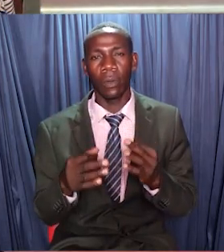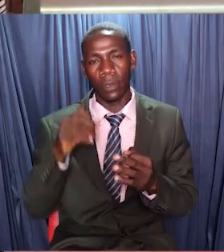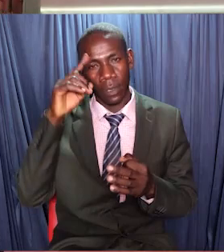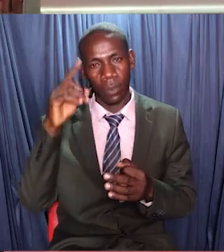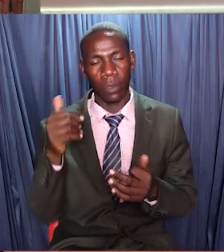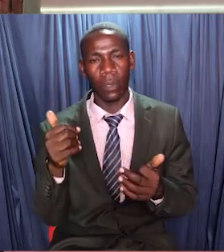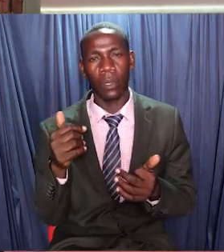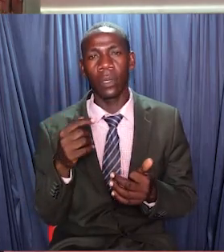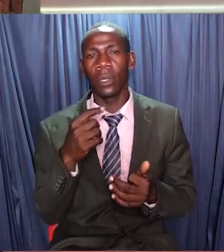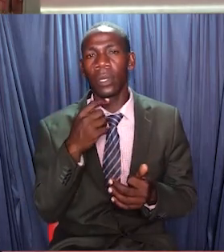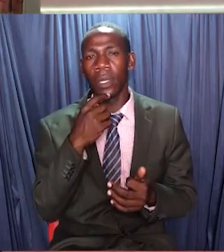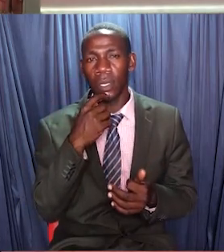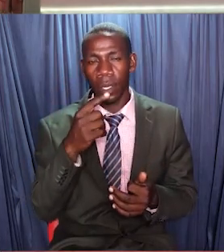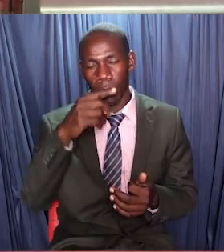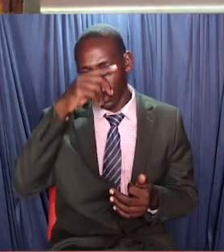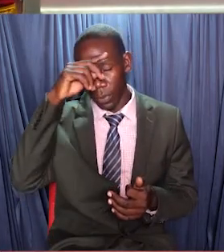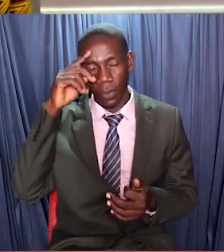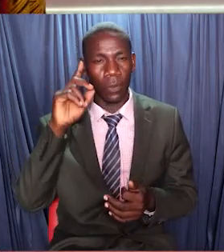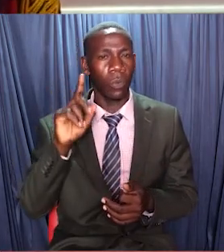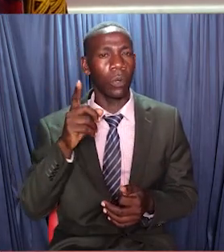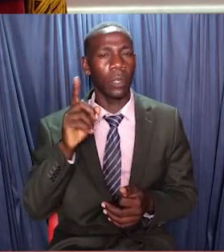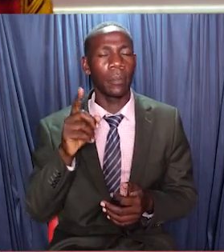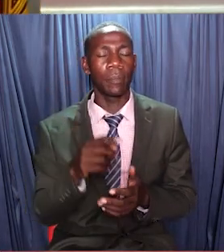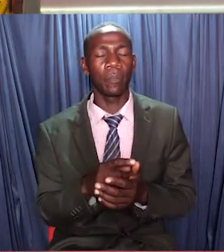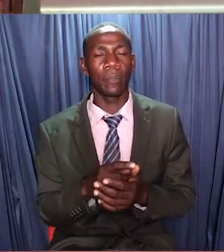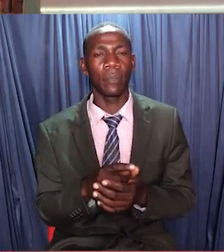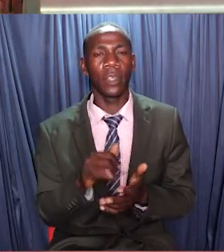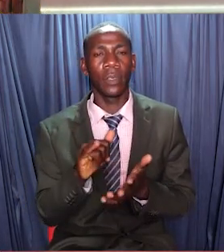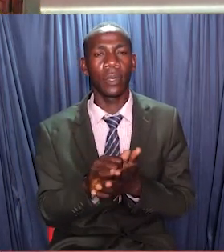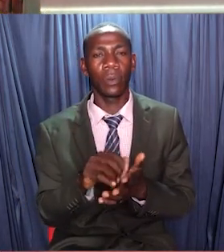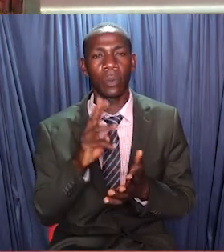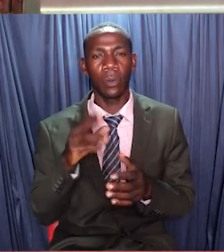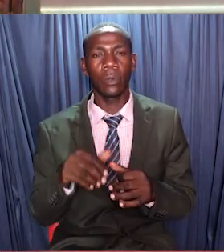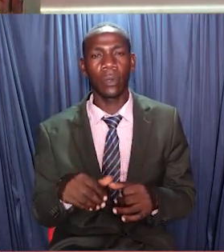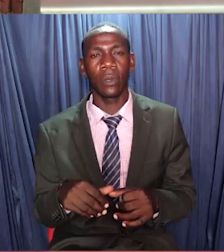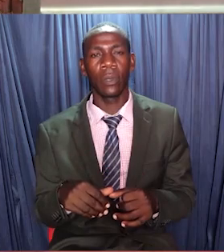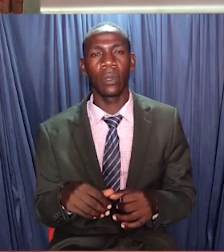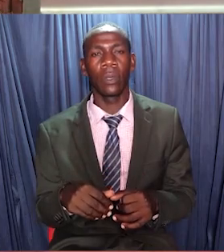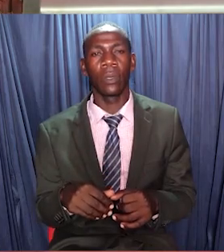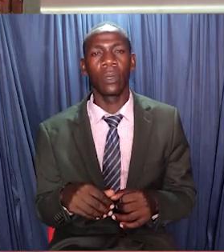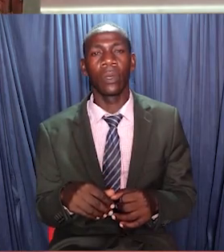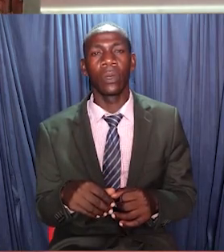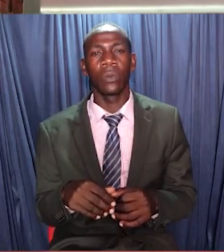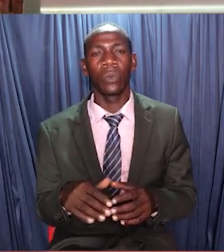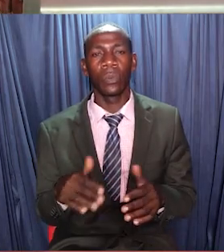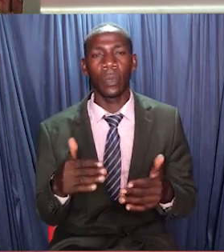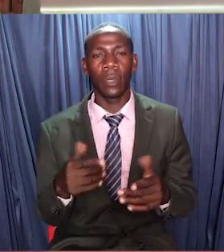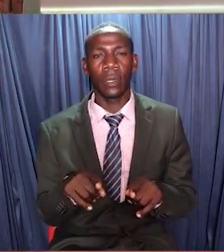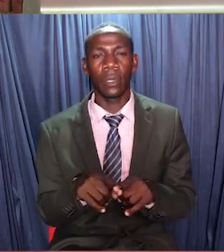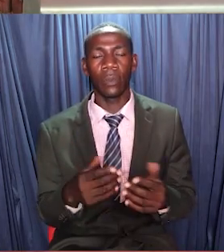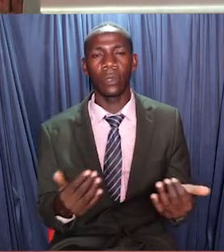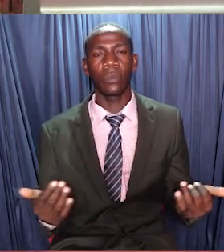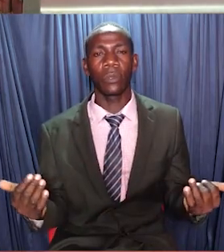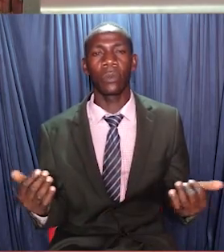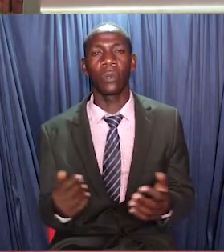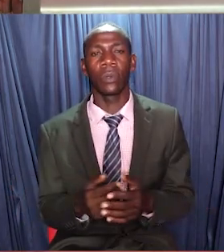for you to understand that. Nasema ni kwa ajili ya kuonywa. It is for the sake of warning. Nipo utafaa. That's only be worthy. Mungu atendea kama wana. God to